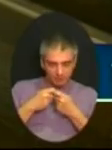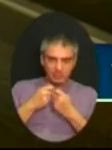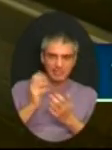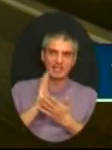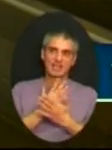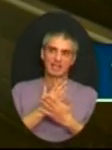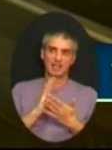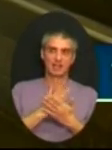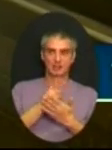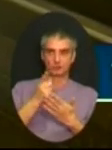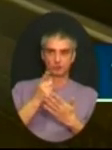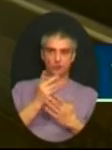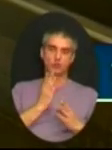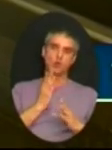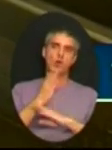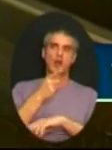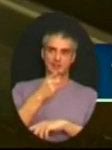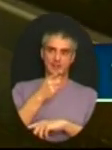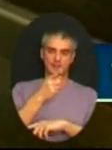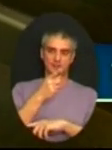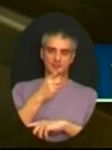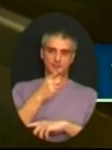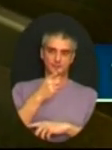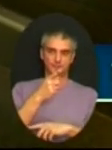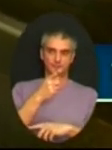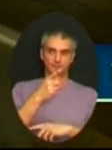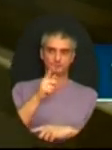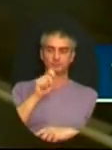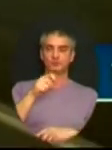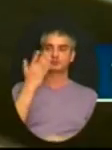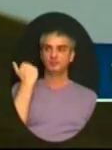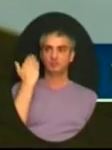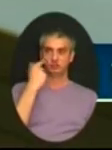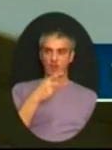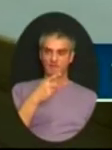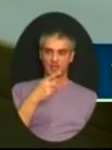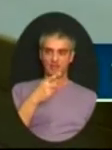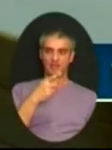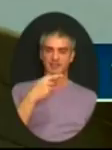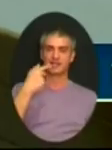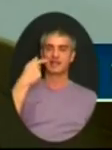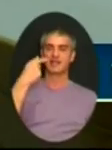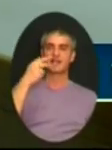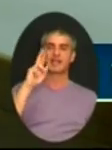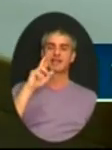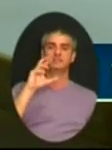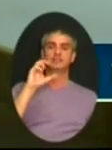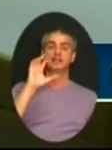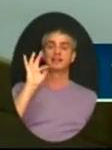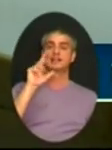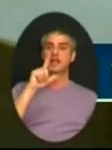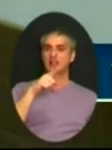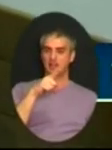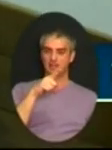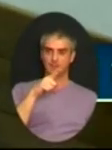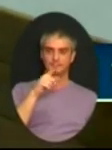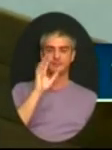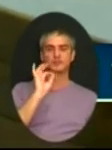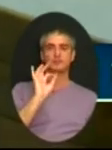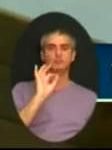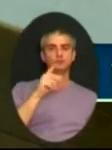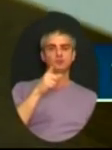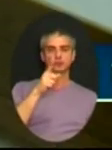החליטו לפנות לשופטת לשעבר הילה גרטל על